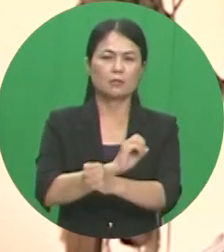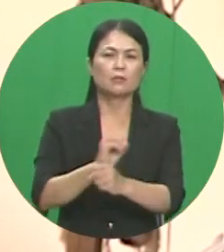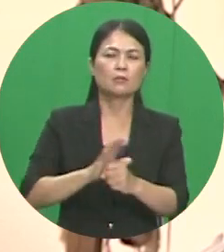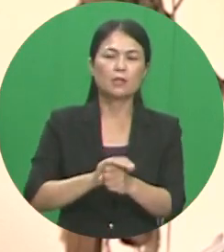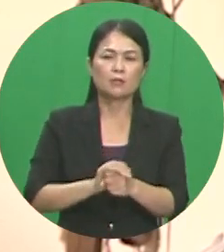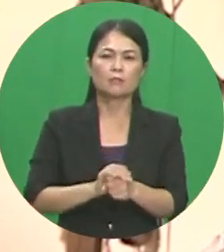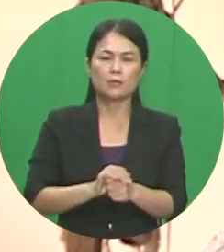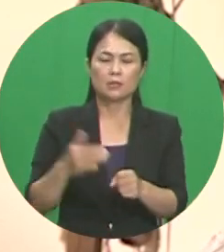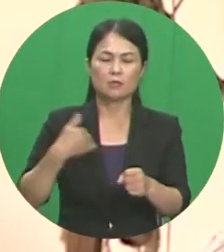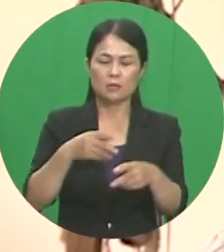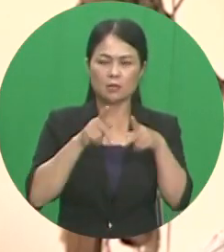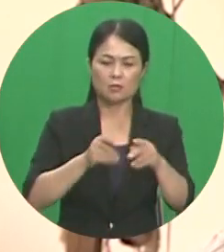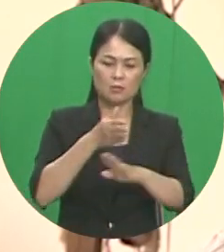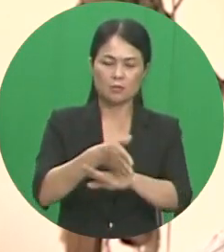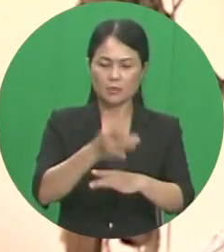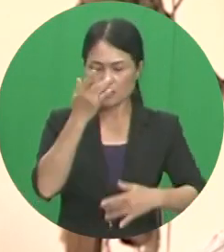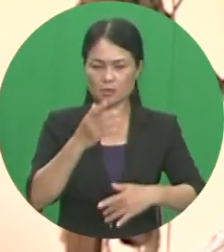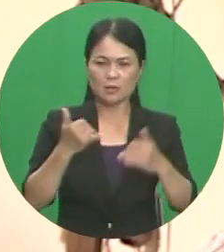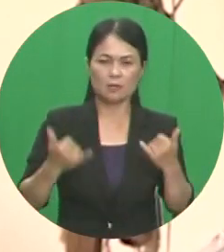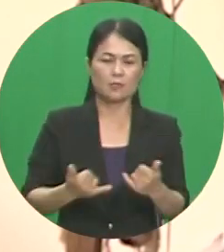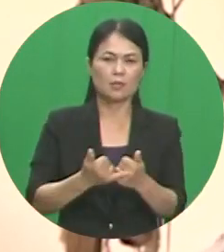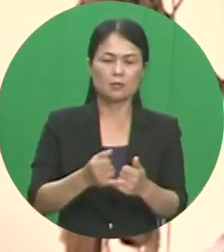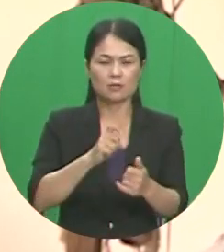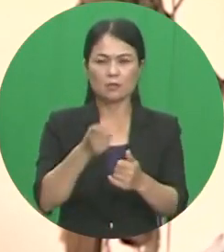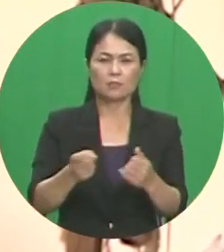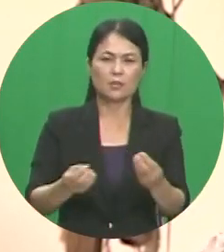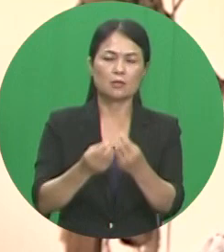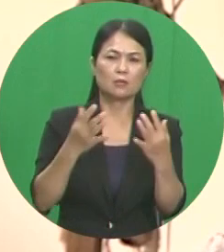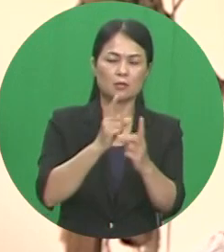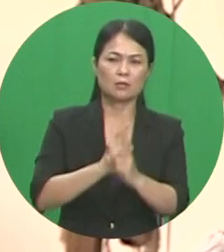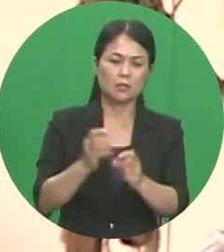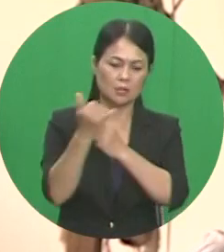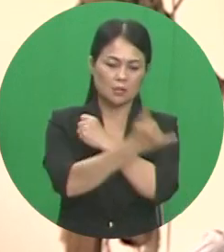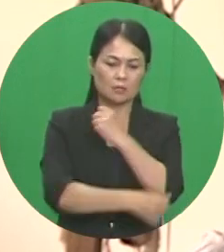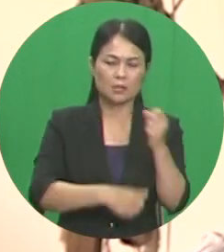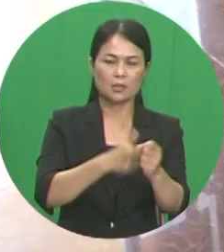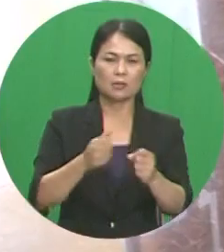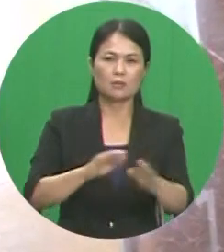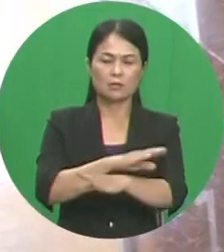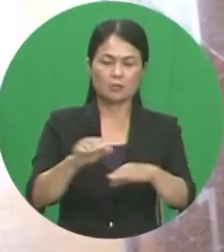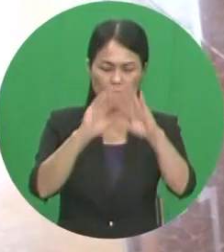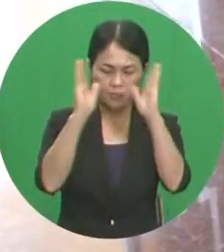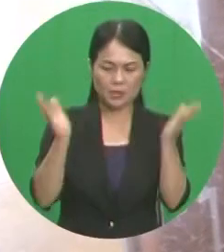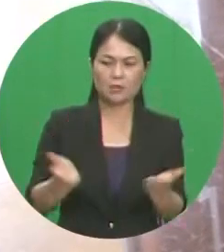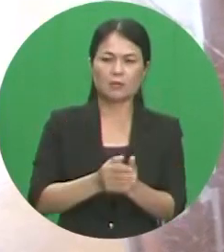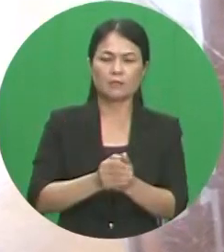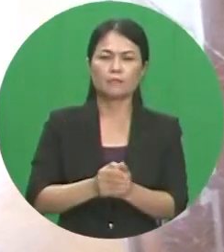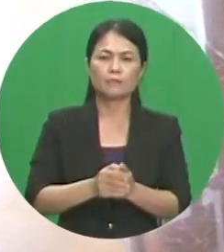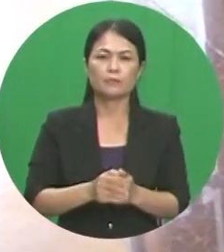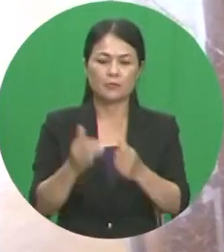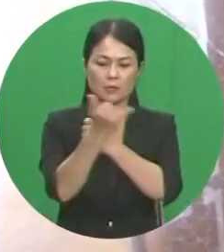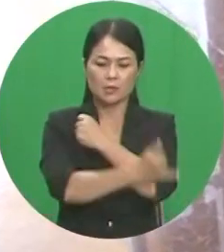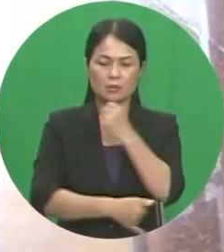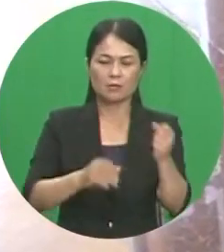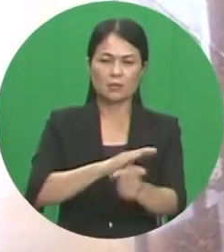ដែលបណ្ដាលឲ្យមានមនុស្សឆ្លងជំងឺនេះប្រពទាំងស្លាប់យ៉ាងច្រើននៅតាមបណ្ដាប្រទេសនានាទូទាំងពិភពលោកលើកលែងតែប្រទេសក